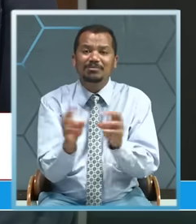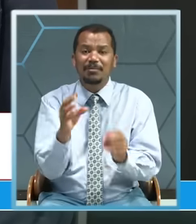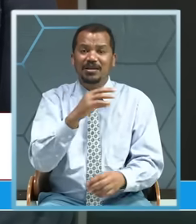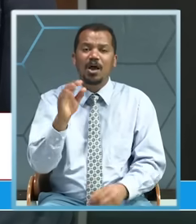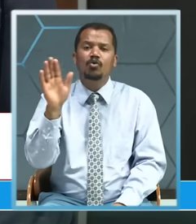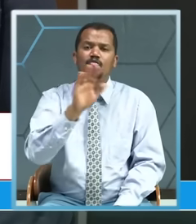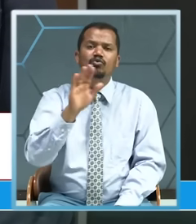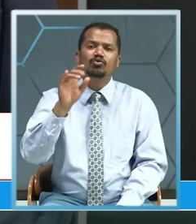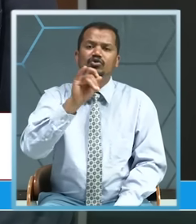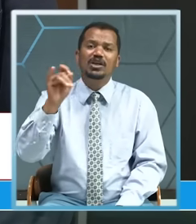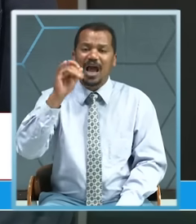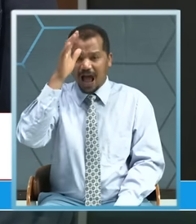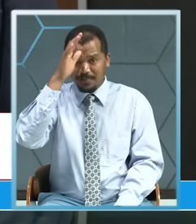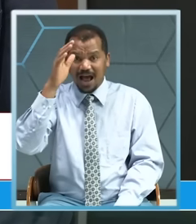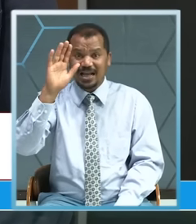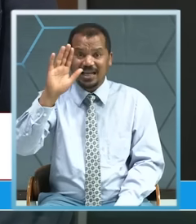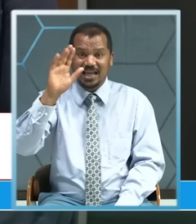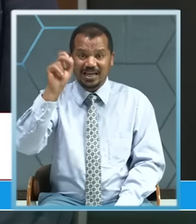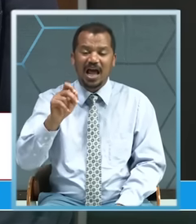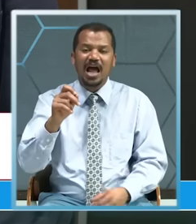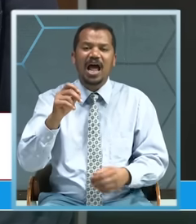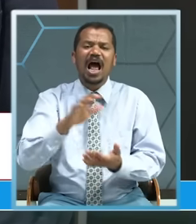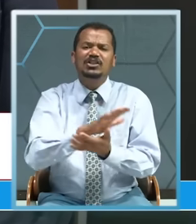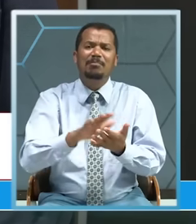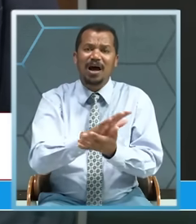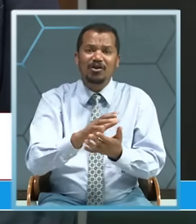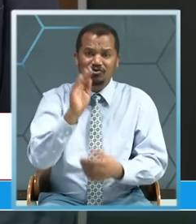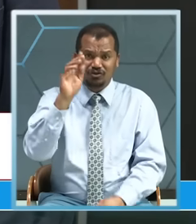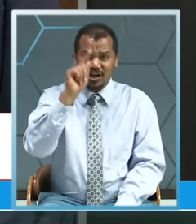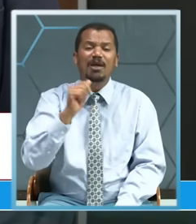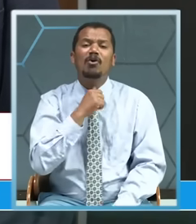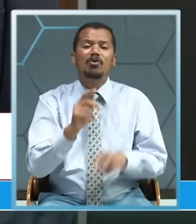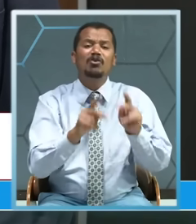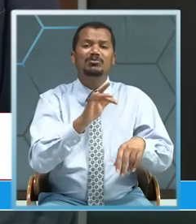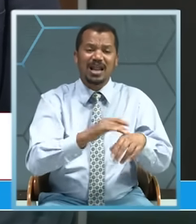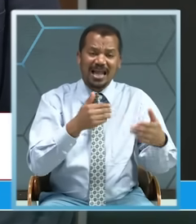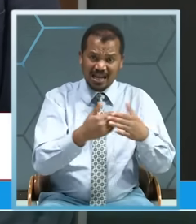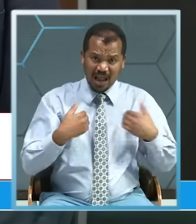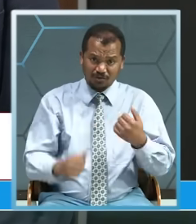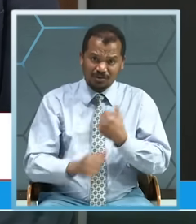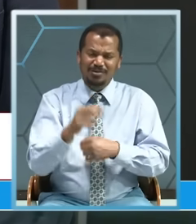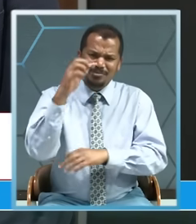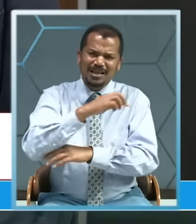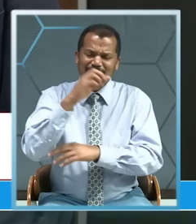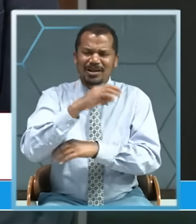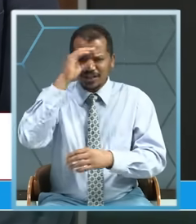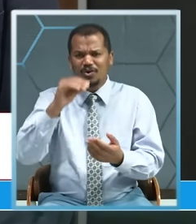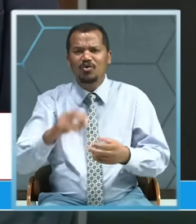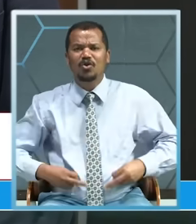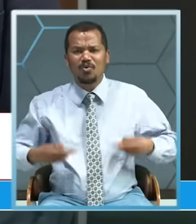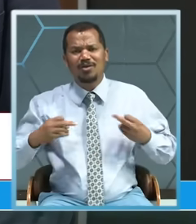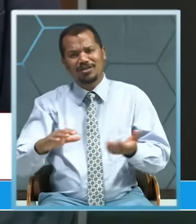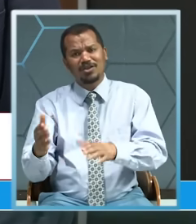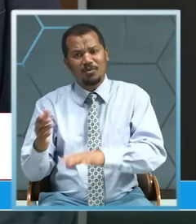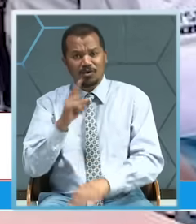ህብረት ሰብሳቢና የጉጂ ኦሮሞ አባገዳ ጂሎ ማአኖ አሸባሪው ሸኔ በኦሮሞ ህዝብ ላይ ያደረሰ ባለው ጥቃት በየለቱ የሰዎች